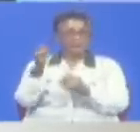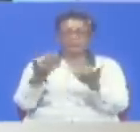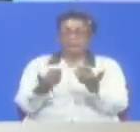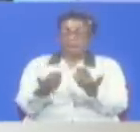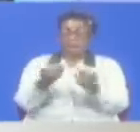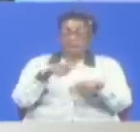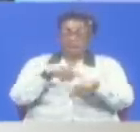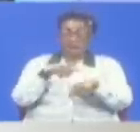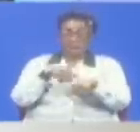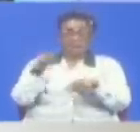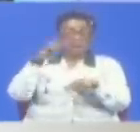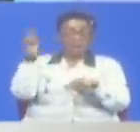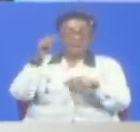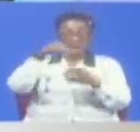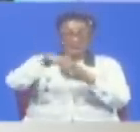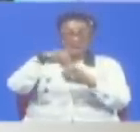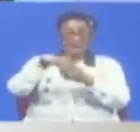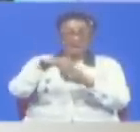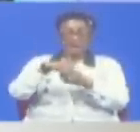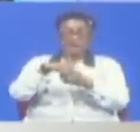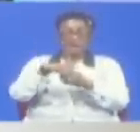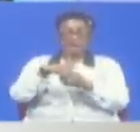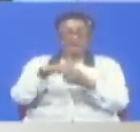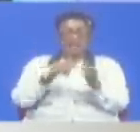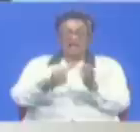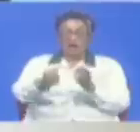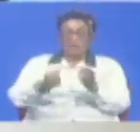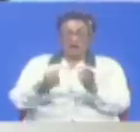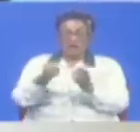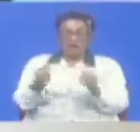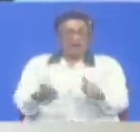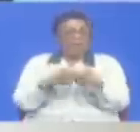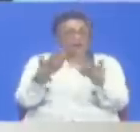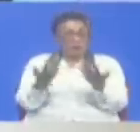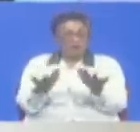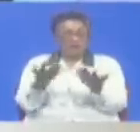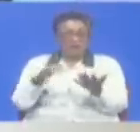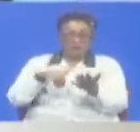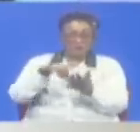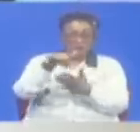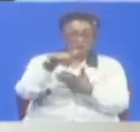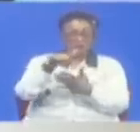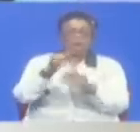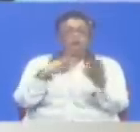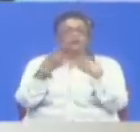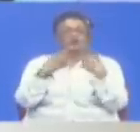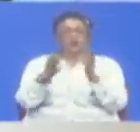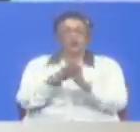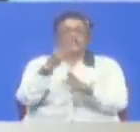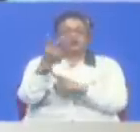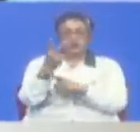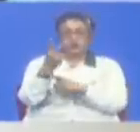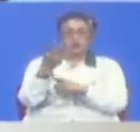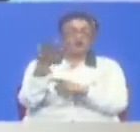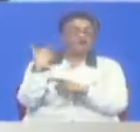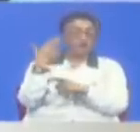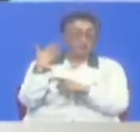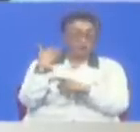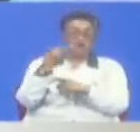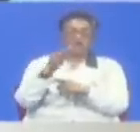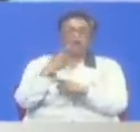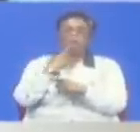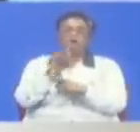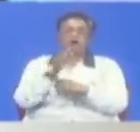anapokuwa ndani ya ndege huwa vipi? Mwanahabari wetu Vincent Odora amezungumza na marubani wawili ambao walikuwa marubani wa rais